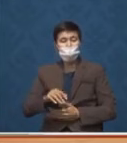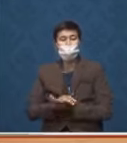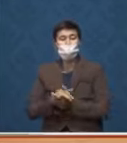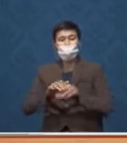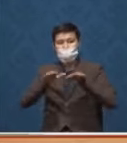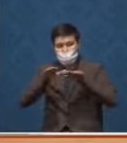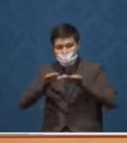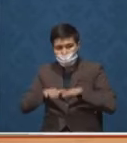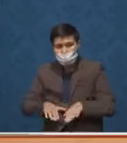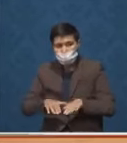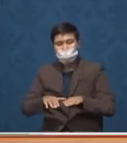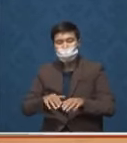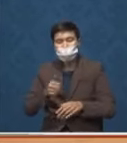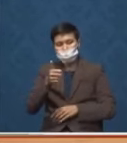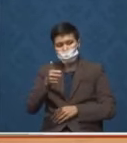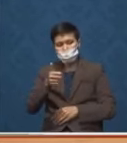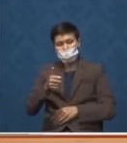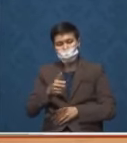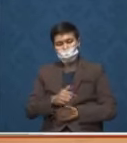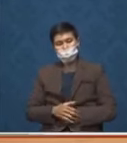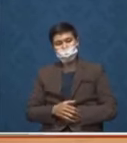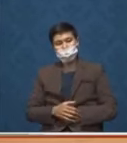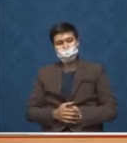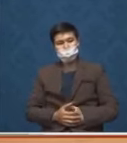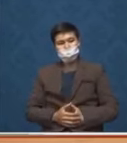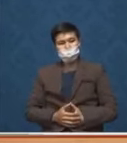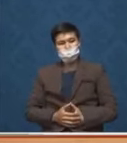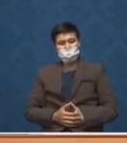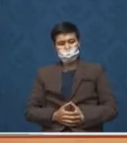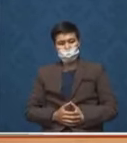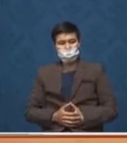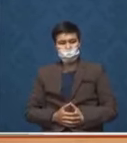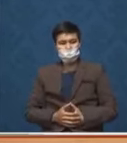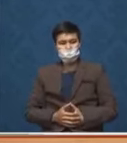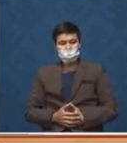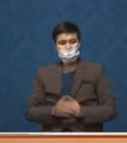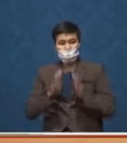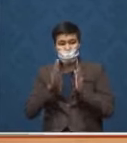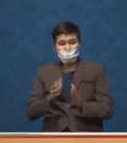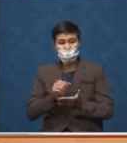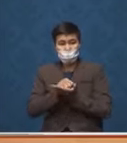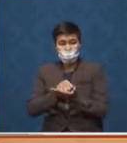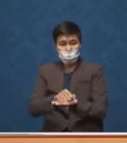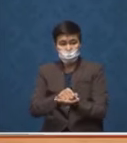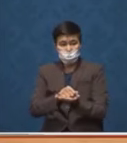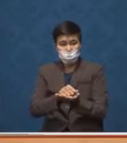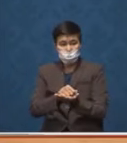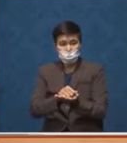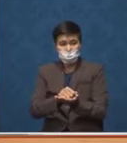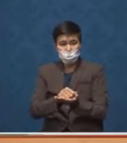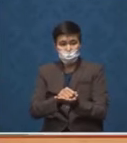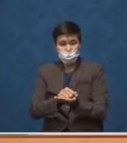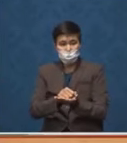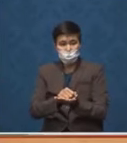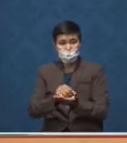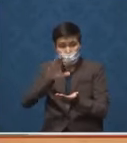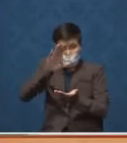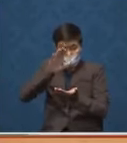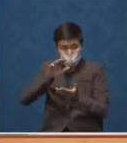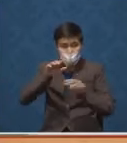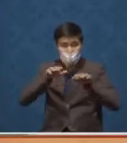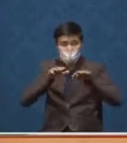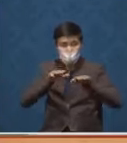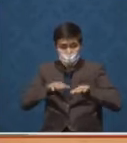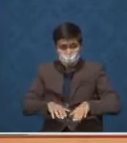ได้เช่นถ้าเรามีการพบว่าผู้ให้บริการสามารถลดต้นทุนในด้านโครงสร้